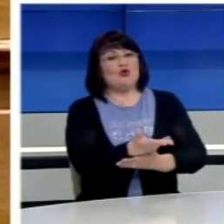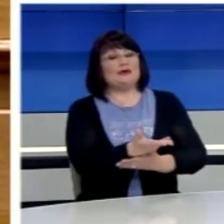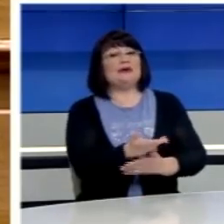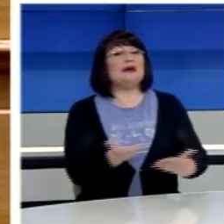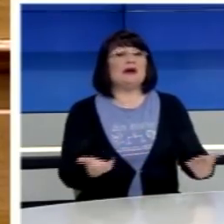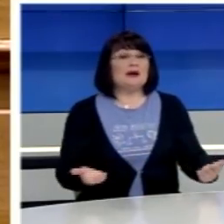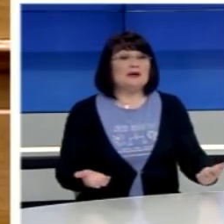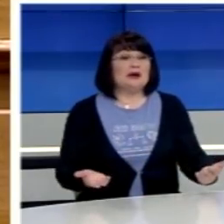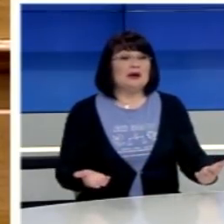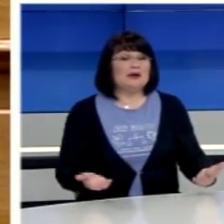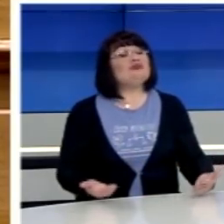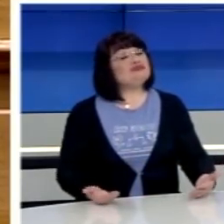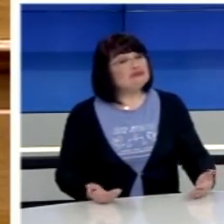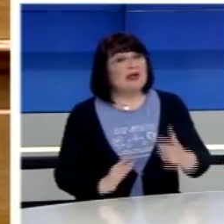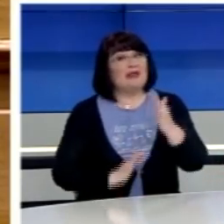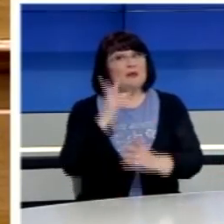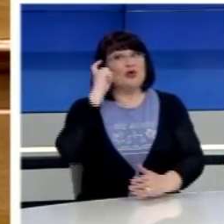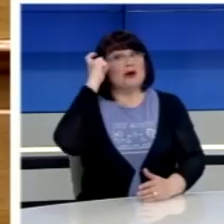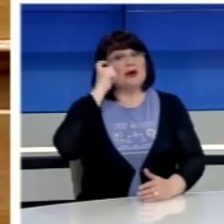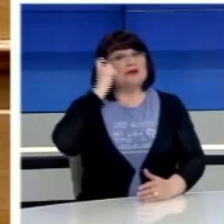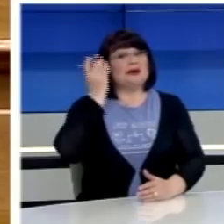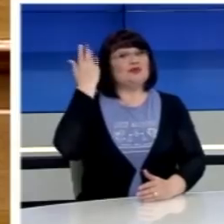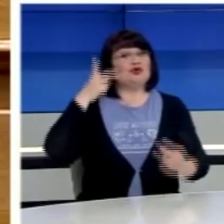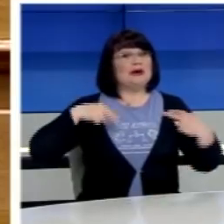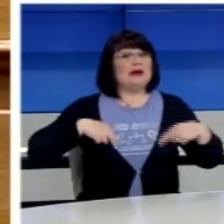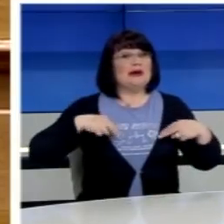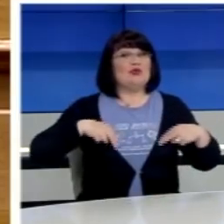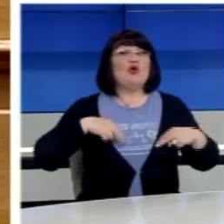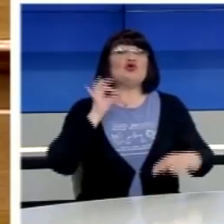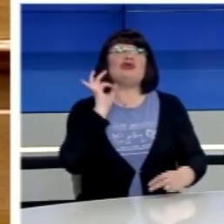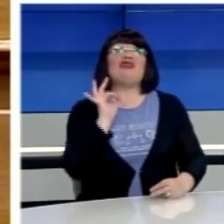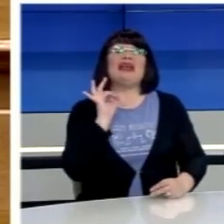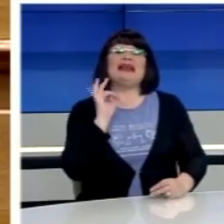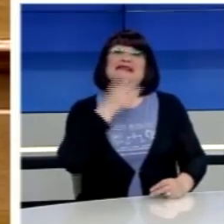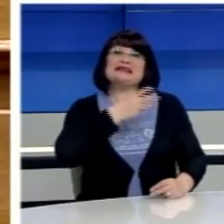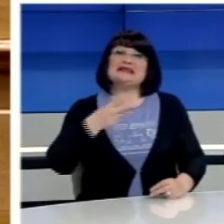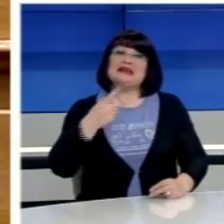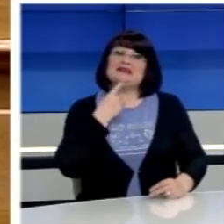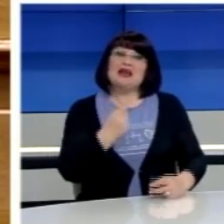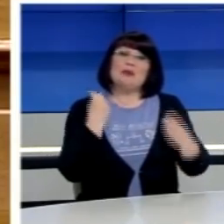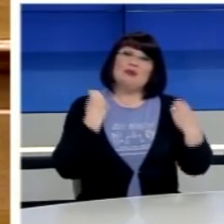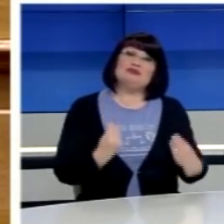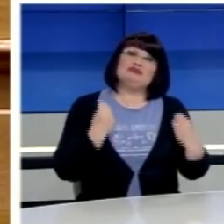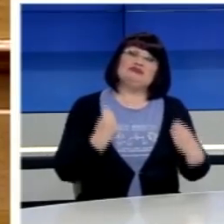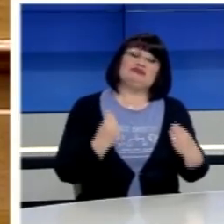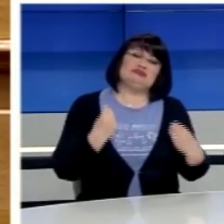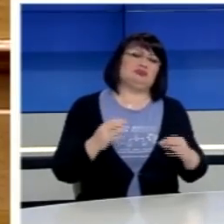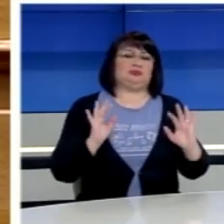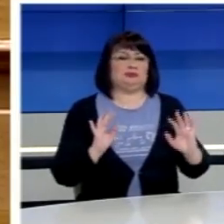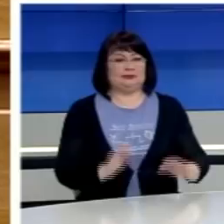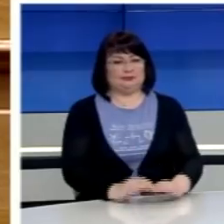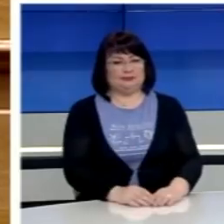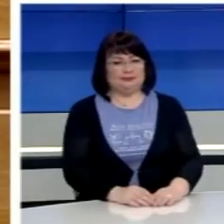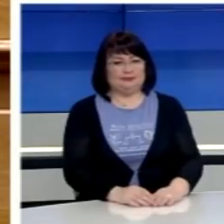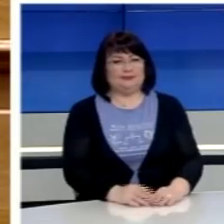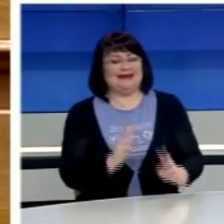υποδέχτηκε ως προϊόν δημιουργικής σκέψης ο τότε υπουργός ο κύριος Φίλης. Κάμερα στα σχολεία. Λοιπόν,